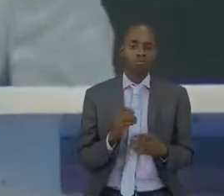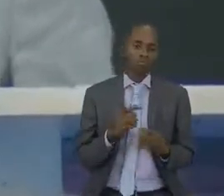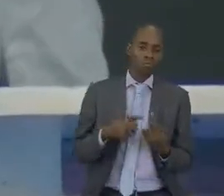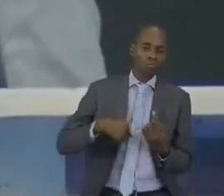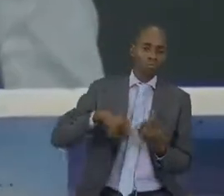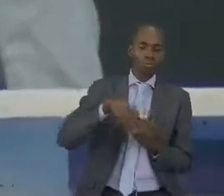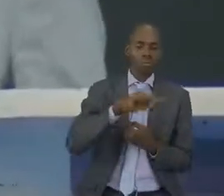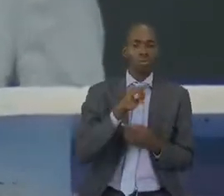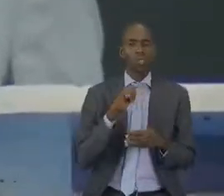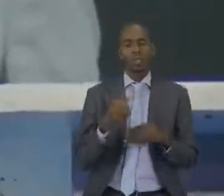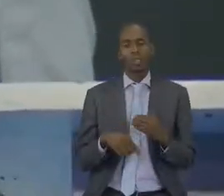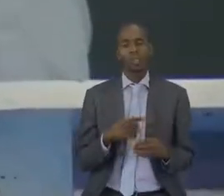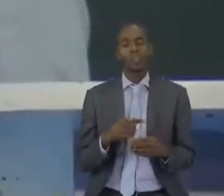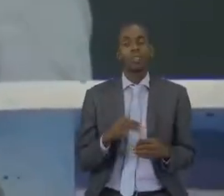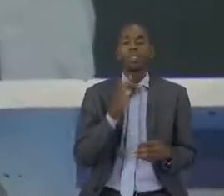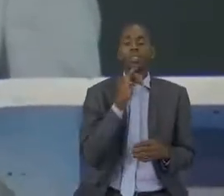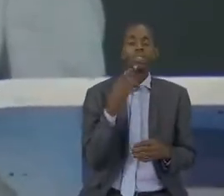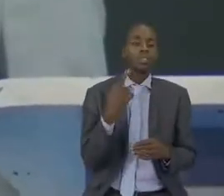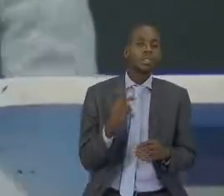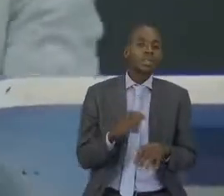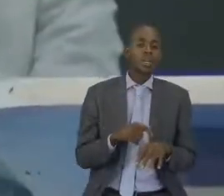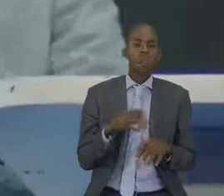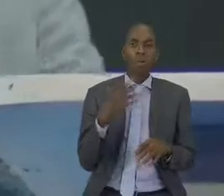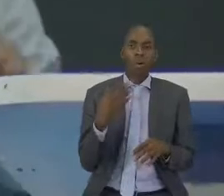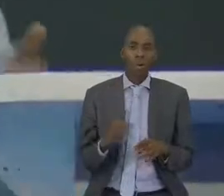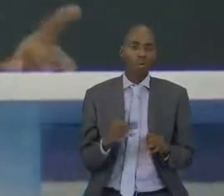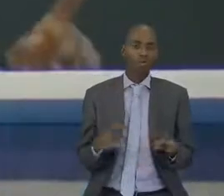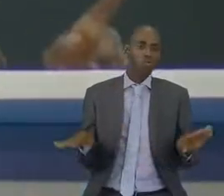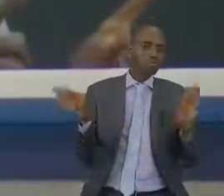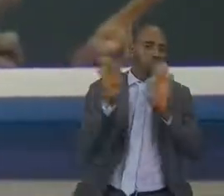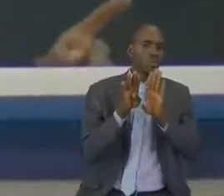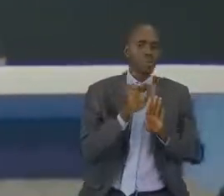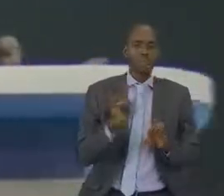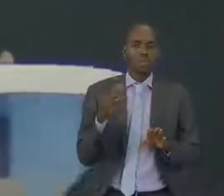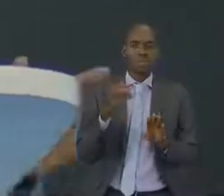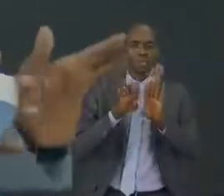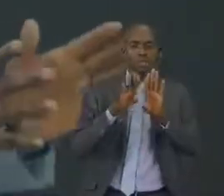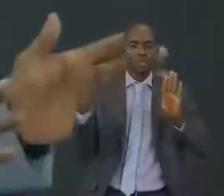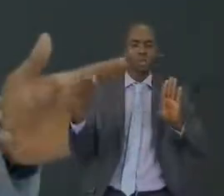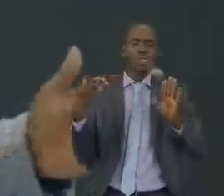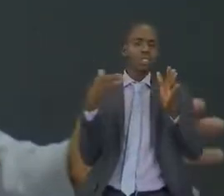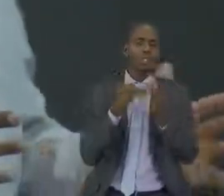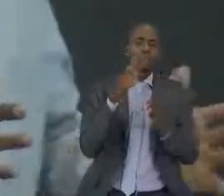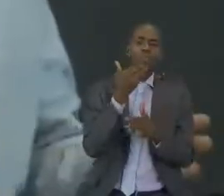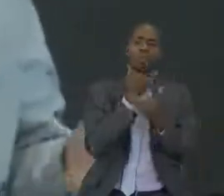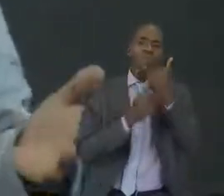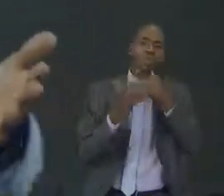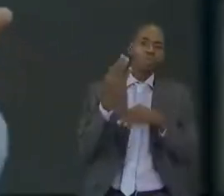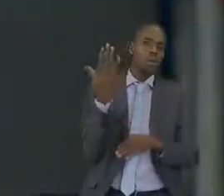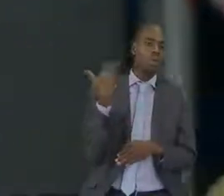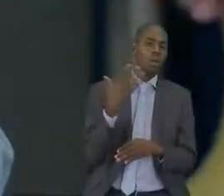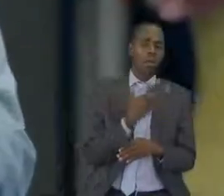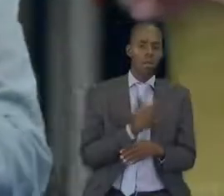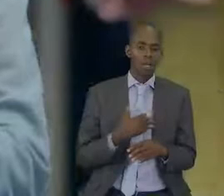pour fermer la porte contre le passé et venir dans une nouvelle vie. Il